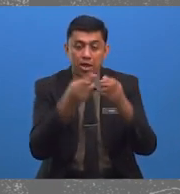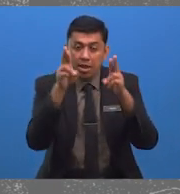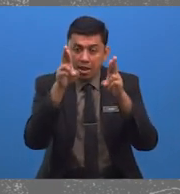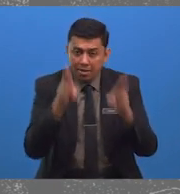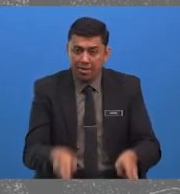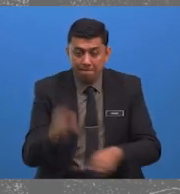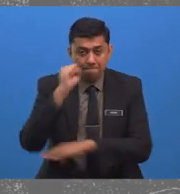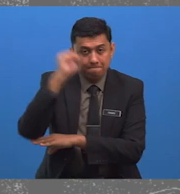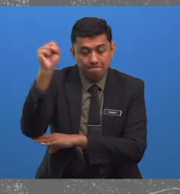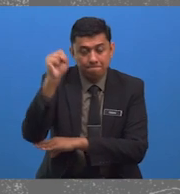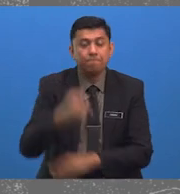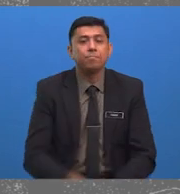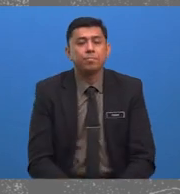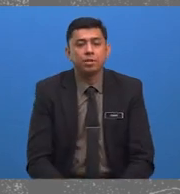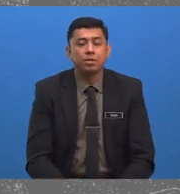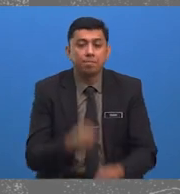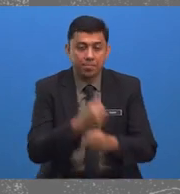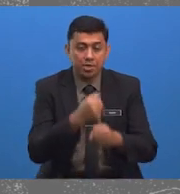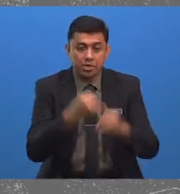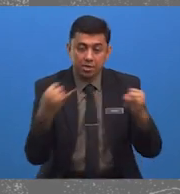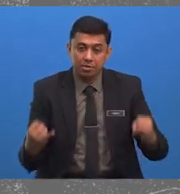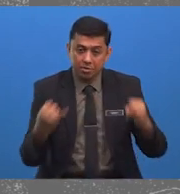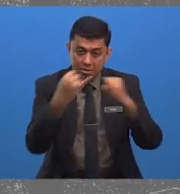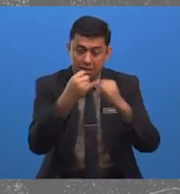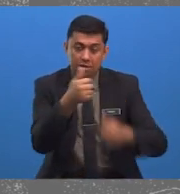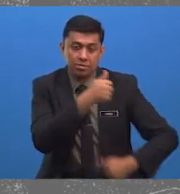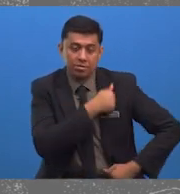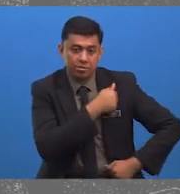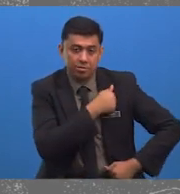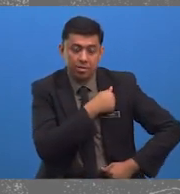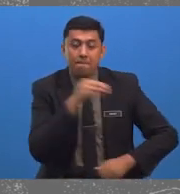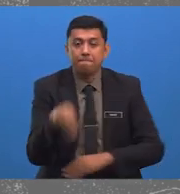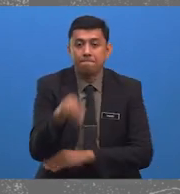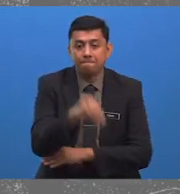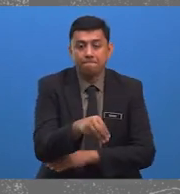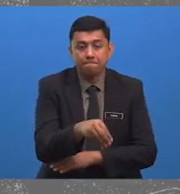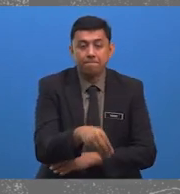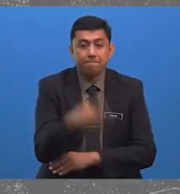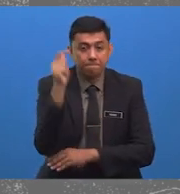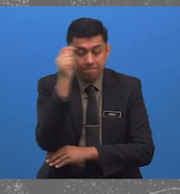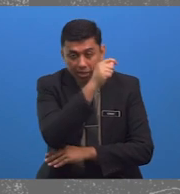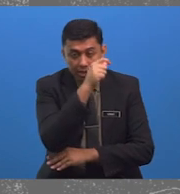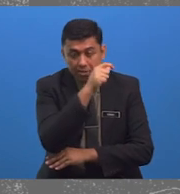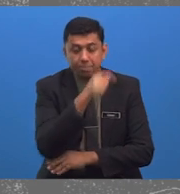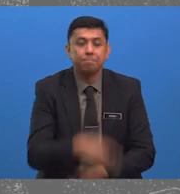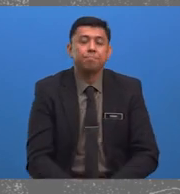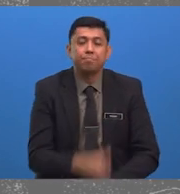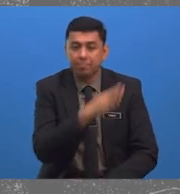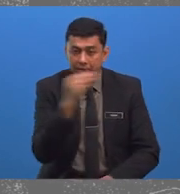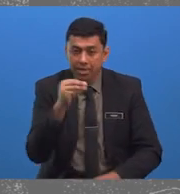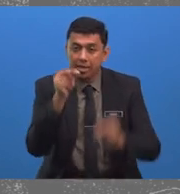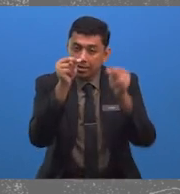merdeka iaitu pekerja istana, askar, petani, peternak, pedagang dan